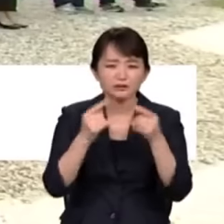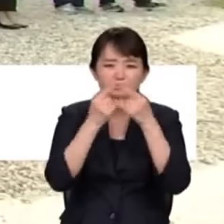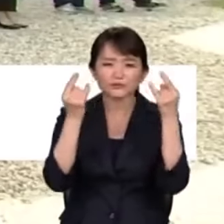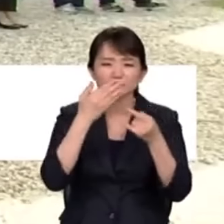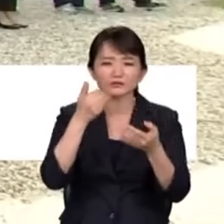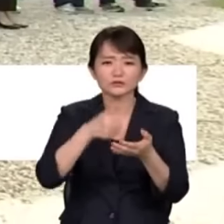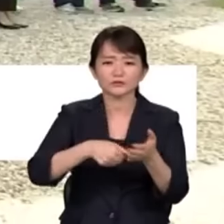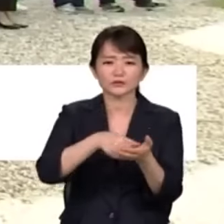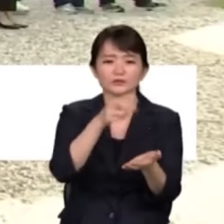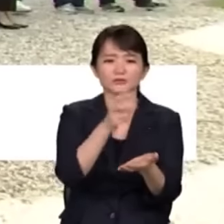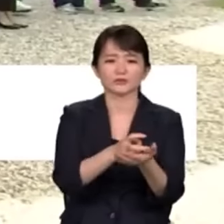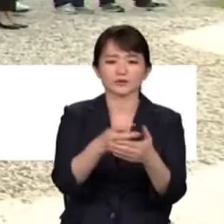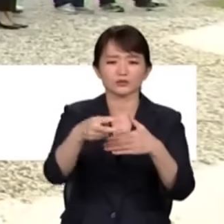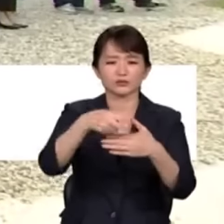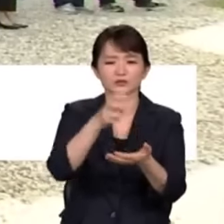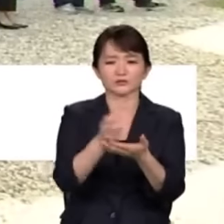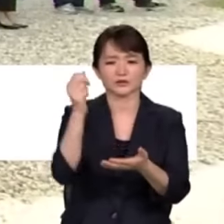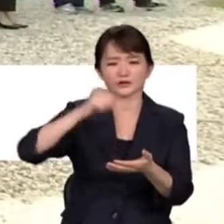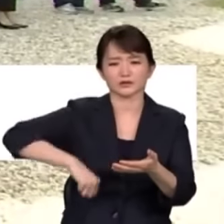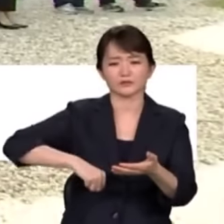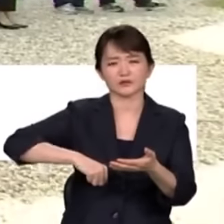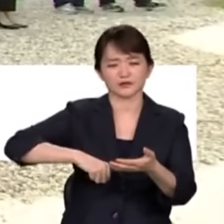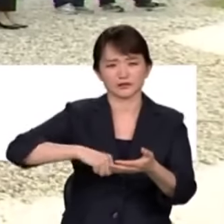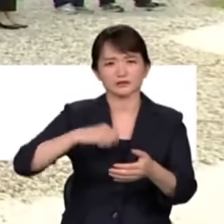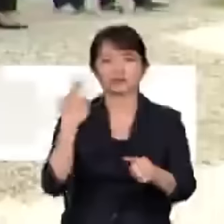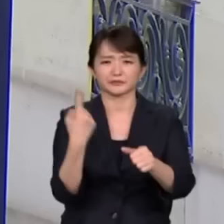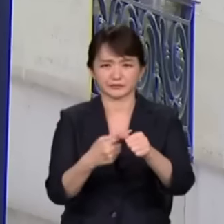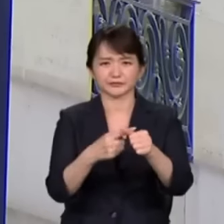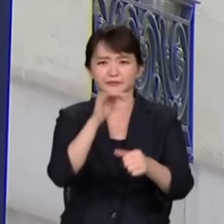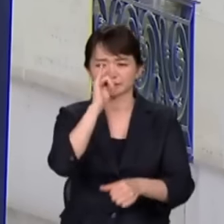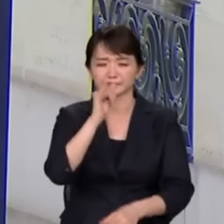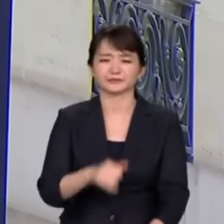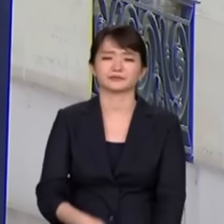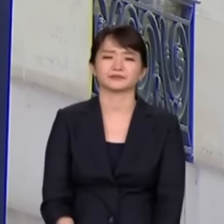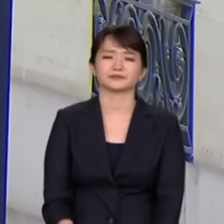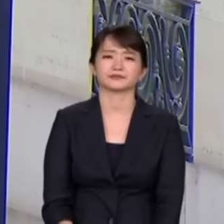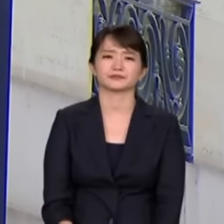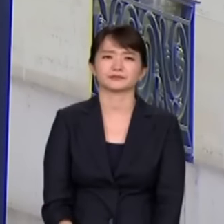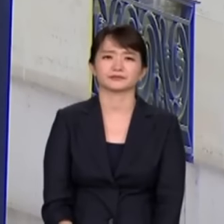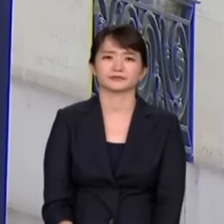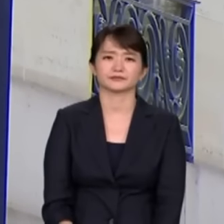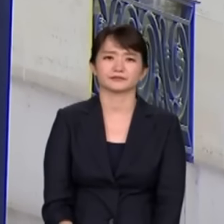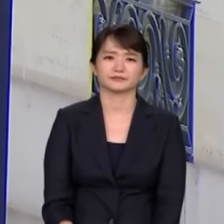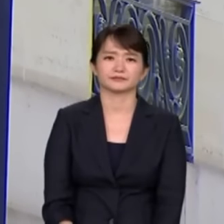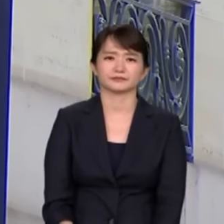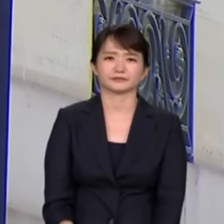의료법 위반한 문제들이 가장 지적을 받고 있습니다. JTBC 조소입니다.